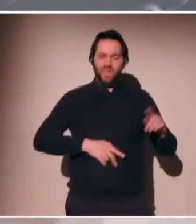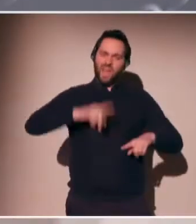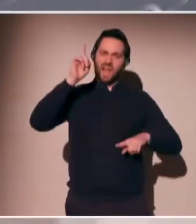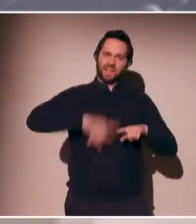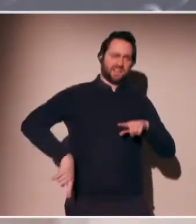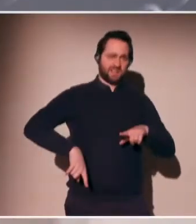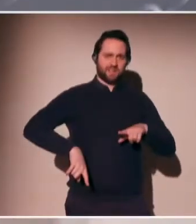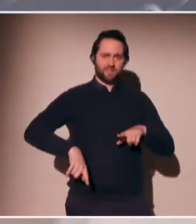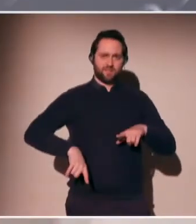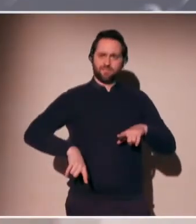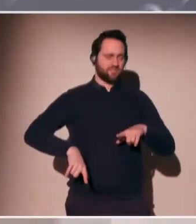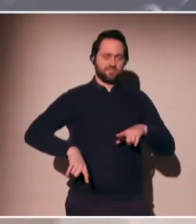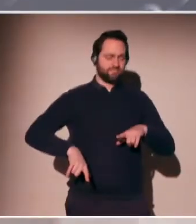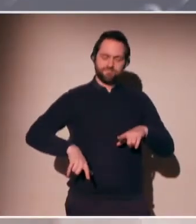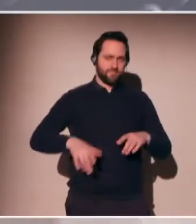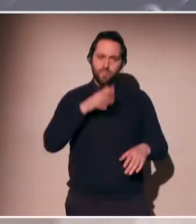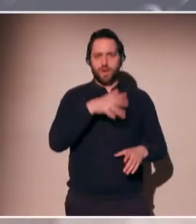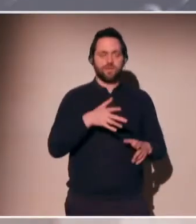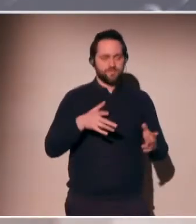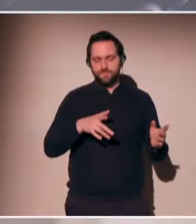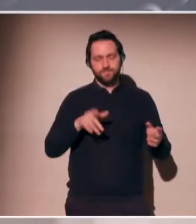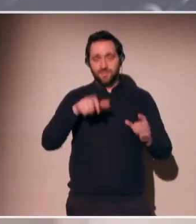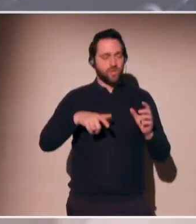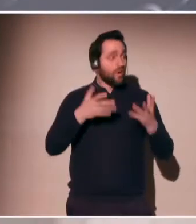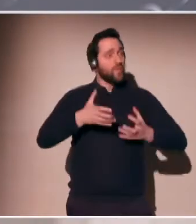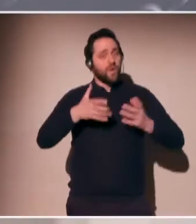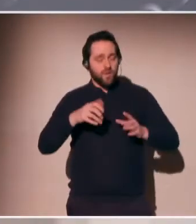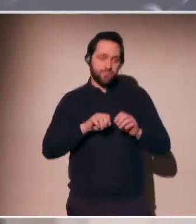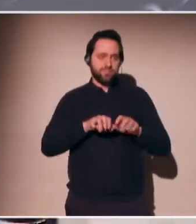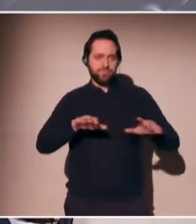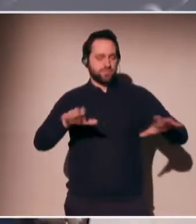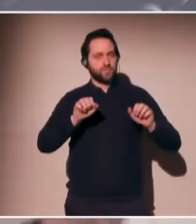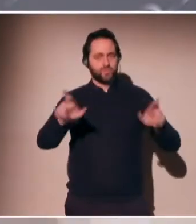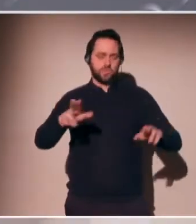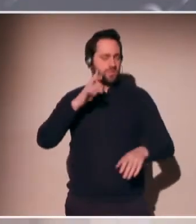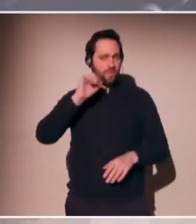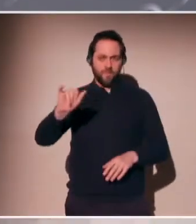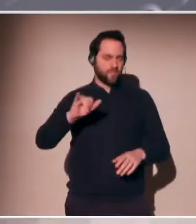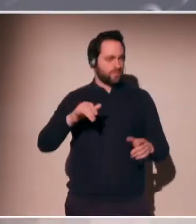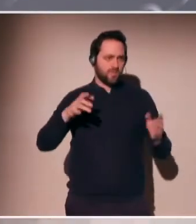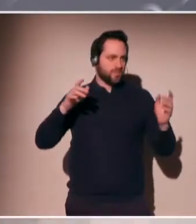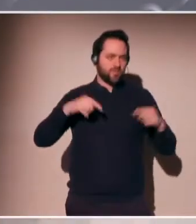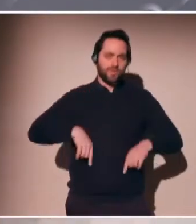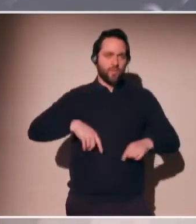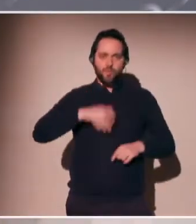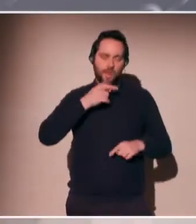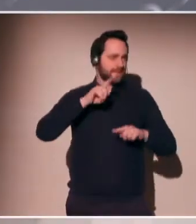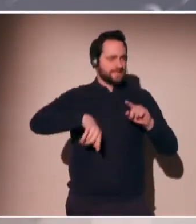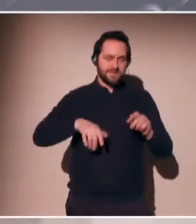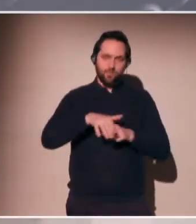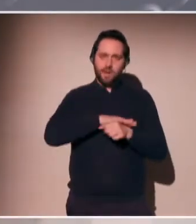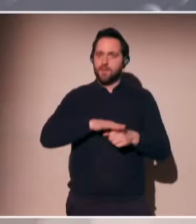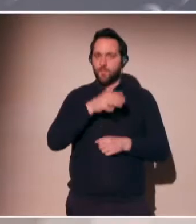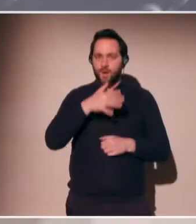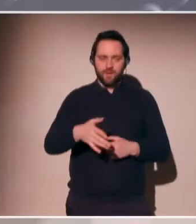bien. La vie des gens s'est nettement améliorée. Malgré toutes les contraintes du capitalisme et de la technologie, on a rarement